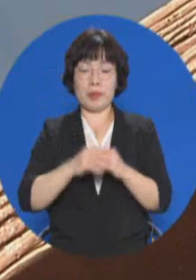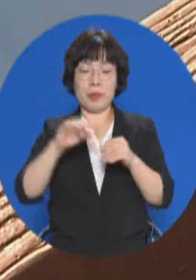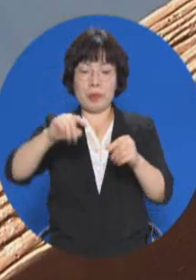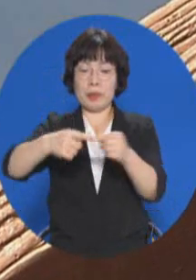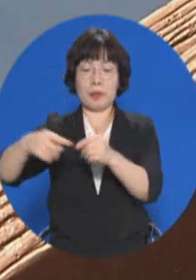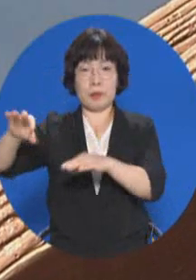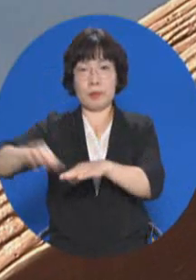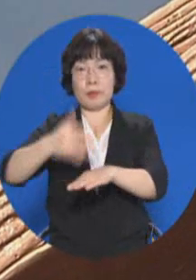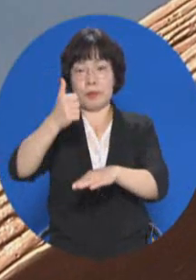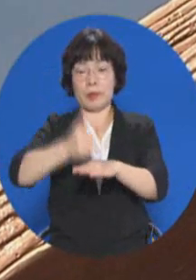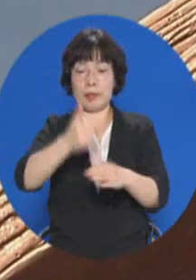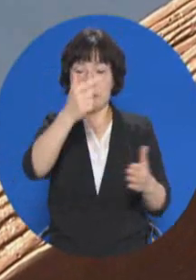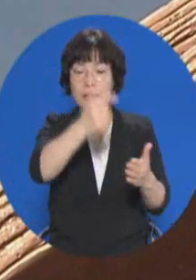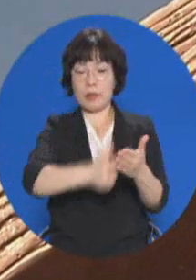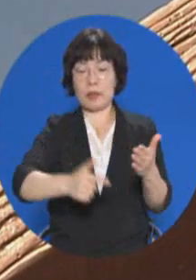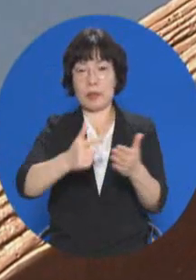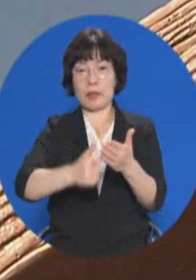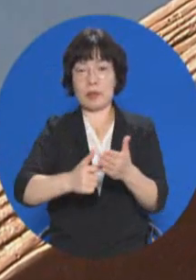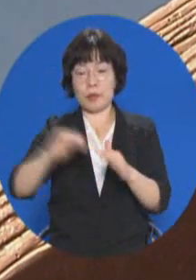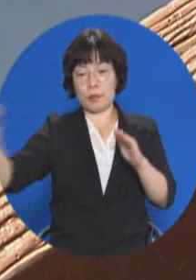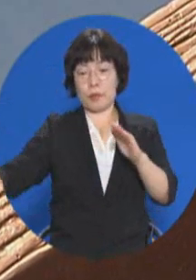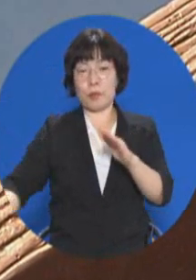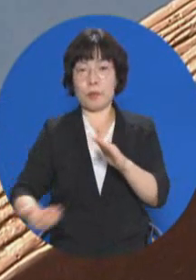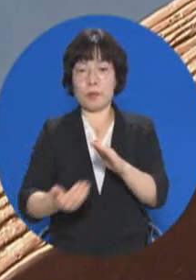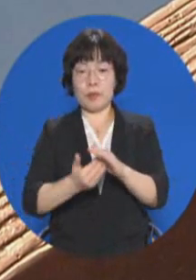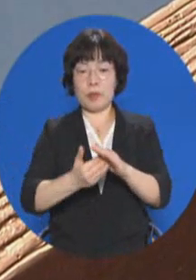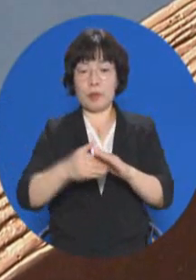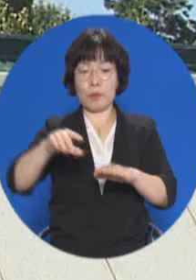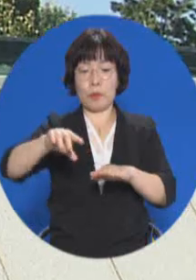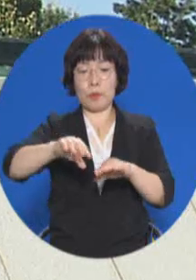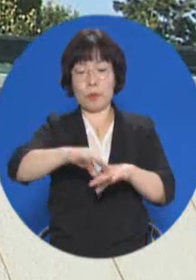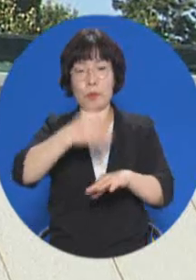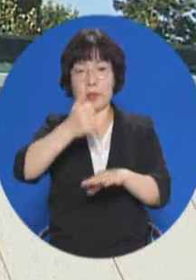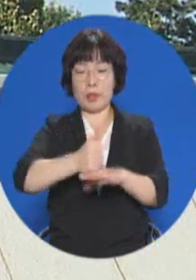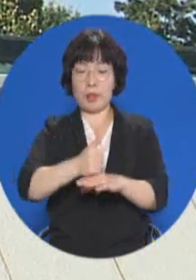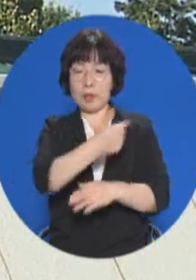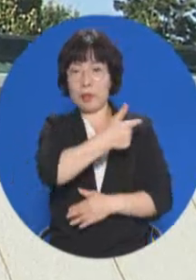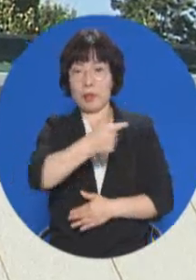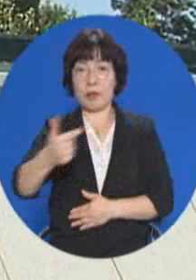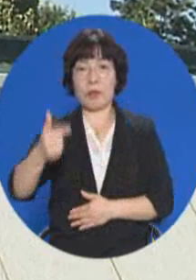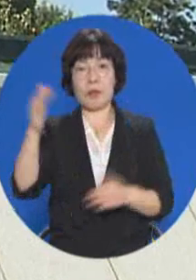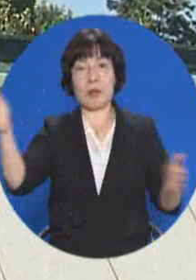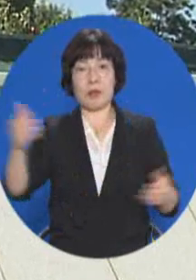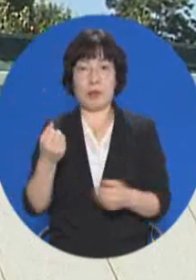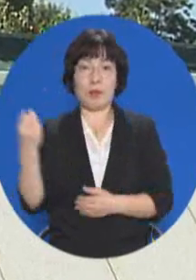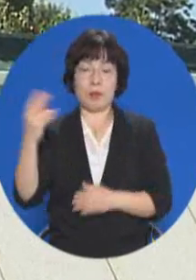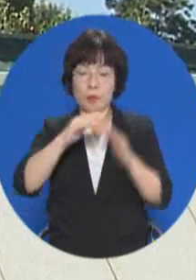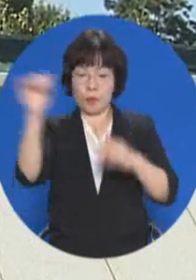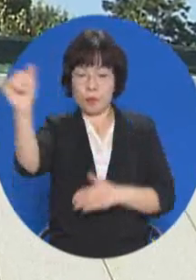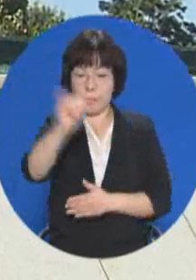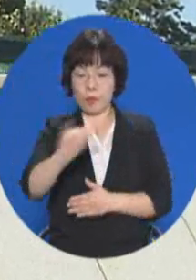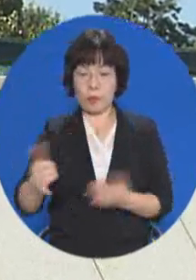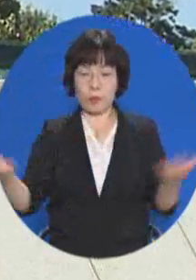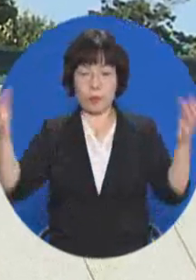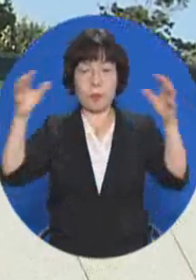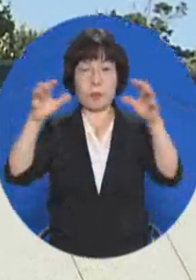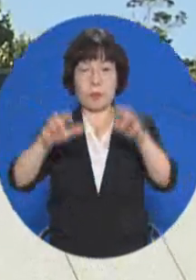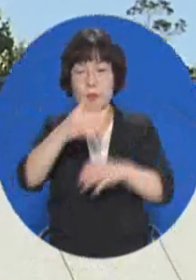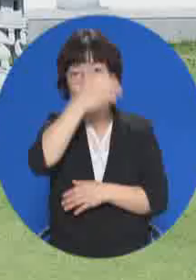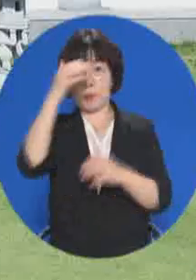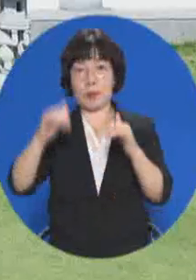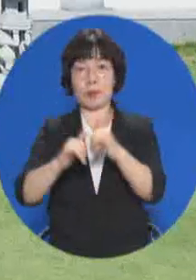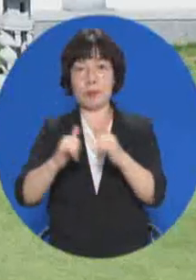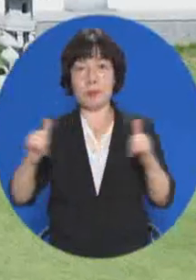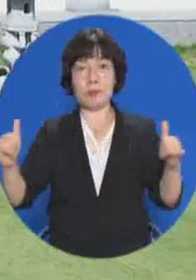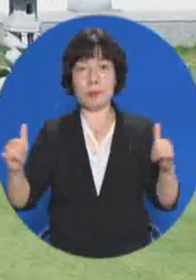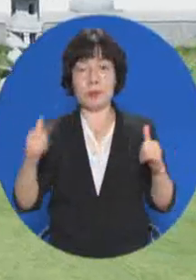세종대왕. 강진에 있는 국내 최대 규모의 세종대왕 동상은 학생들뿐만 아니라 전국에서 강진을 찾는